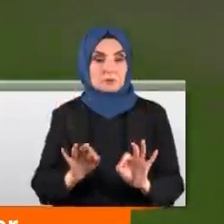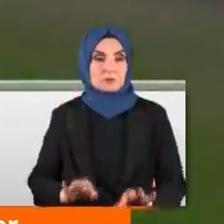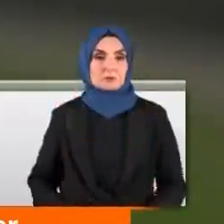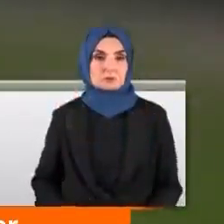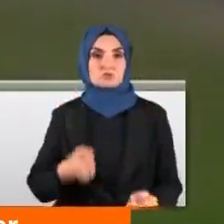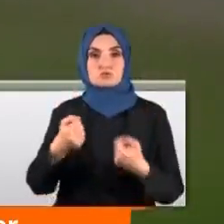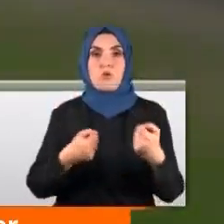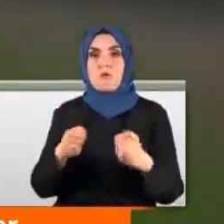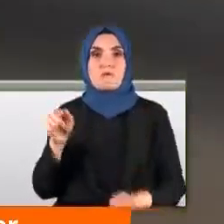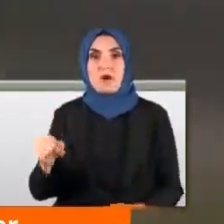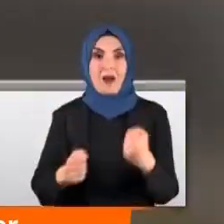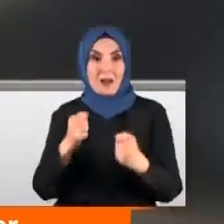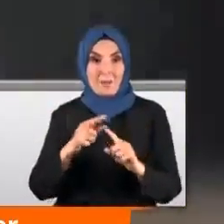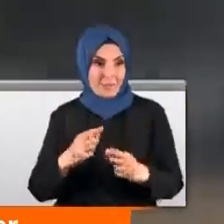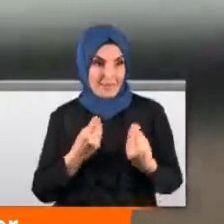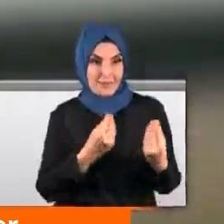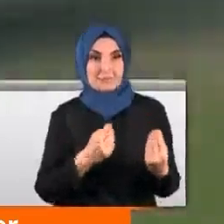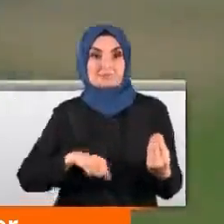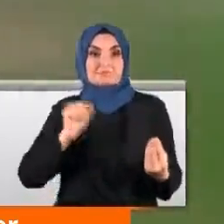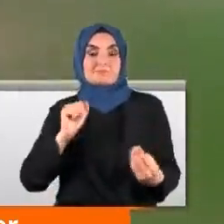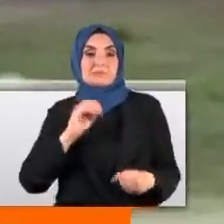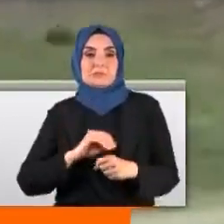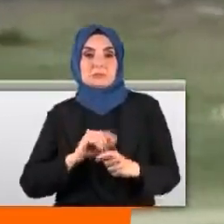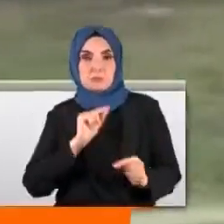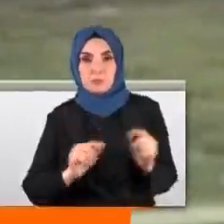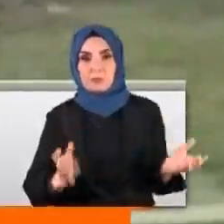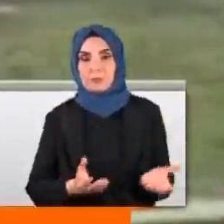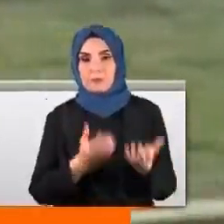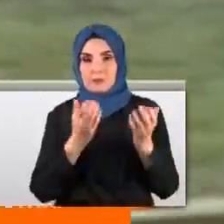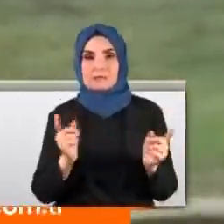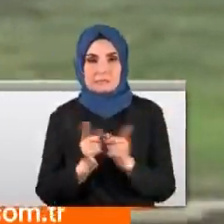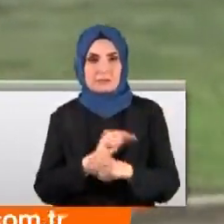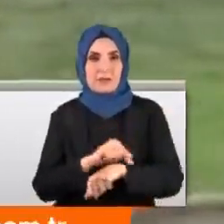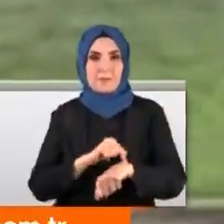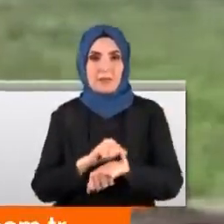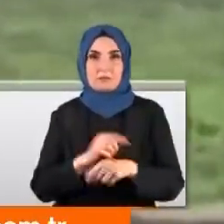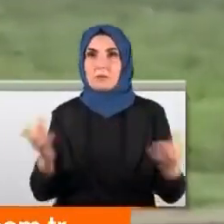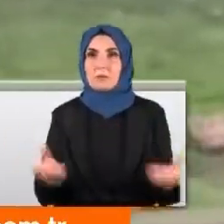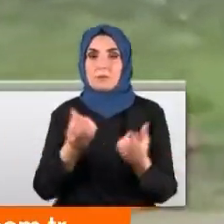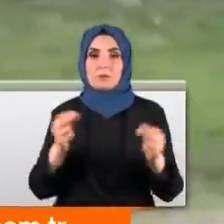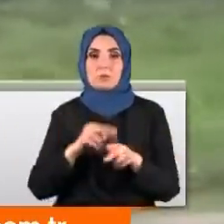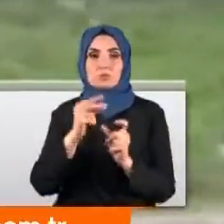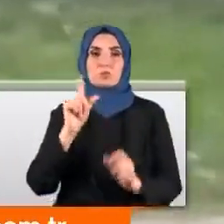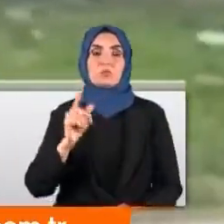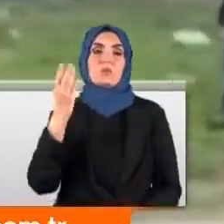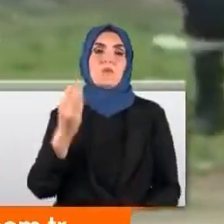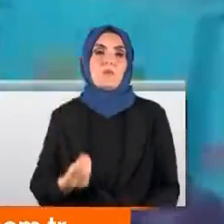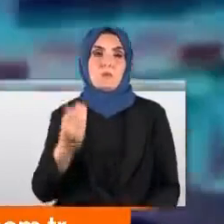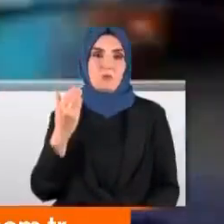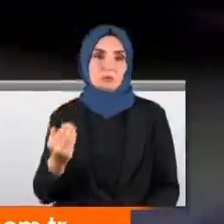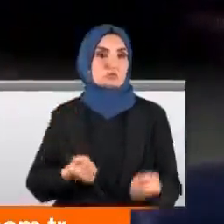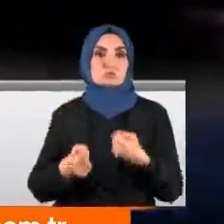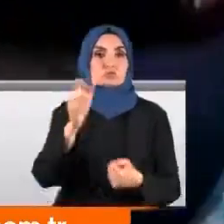Şoför aracını teslim etmemek için ateşe verdi. Minibüs kısa sürede küle döndü. Kendi aracını kundaklayan şoför ise gözaltına